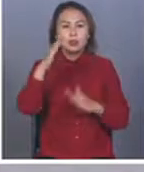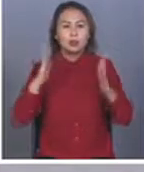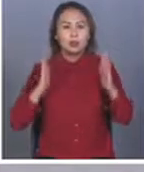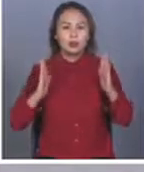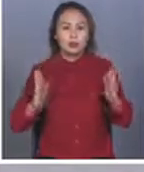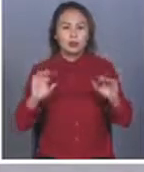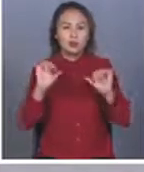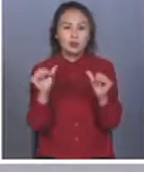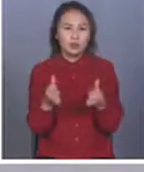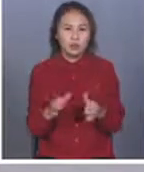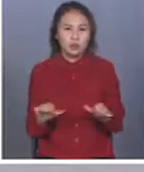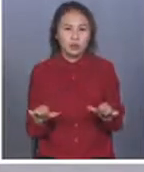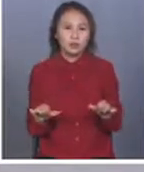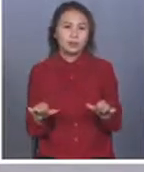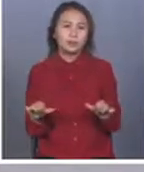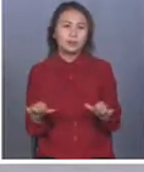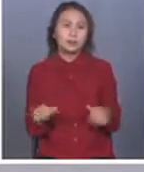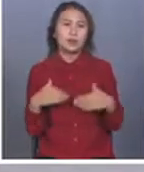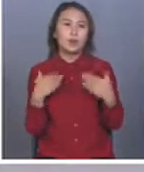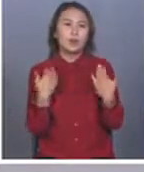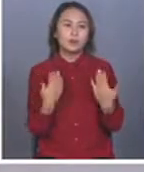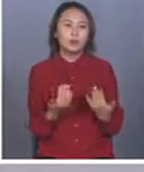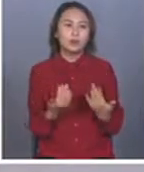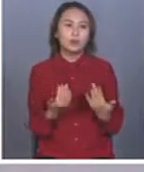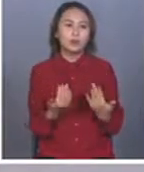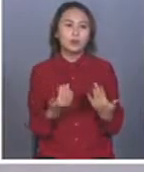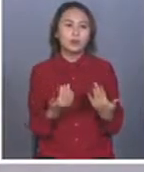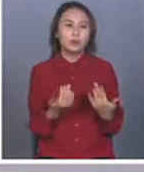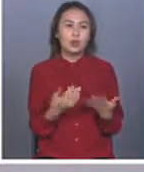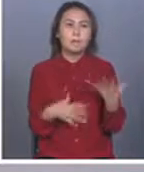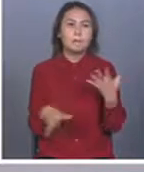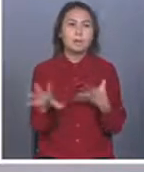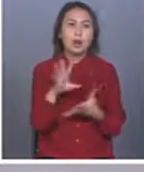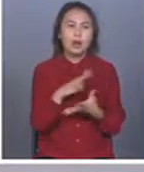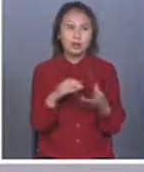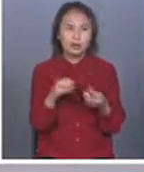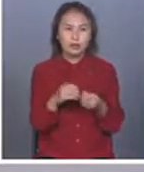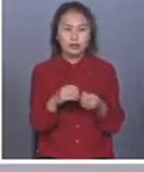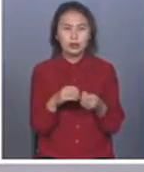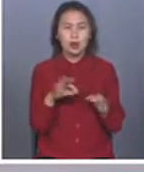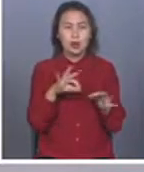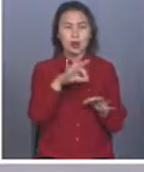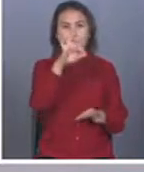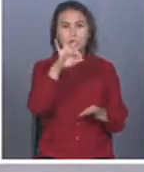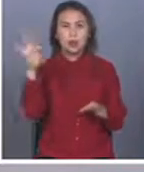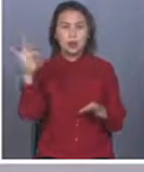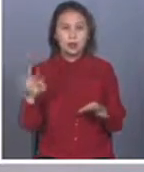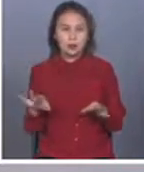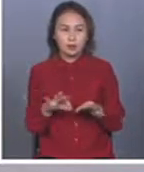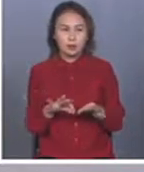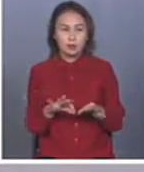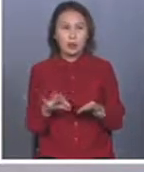фигурасына ұқсайды. Енді біз осы қоршауды алып, барлық жағын өлшеп алып, осы